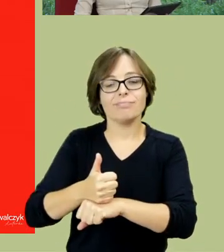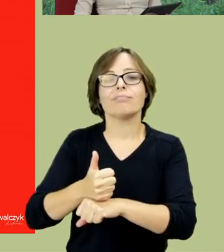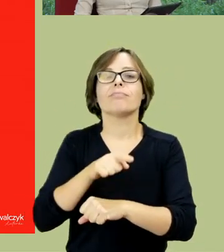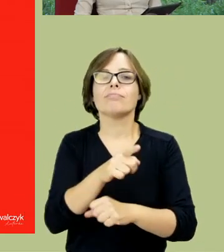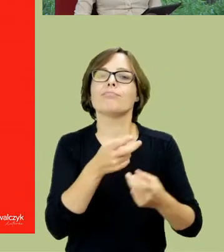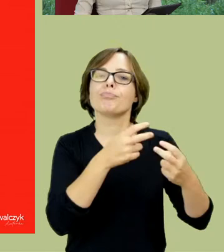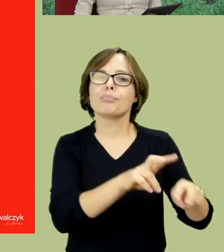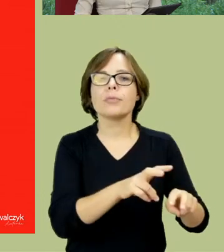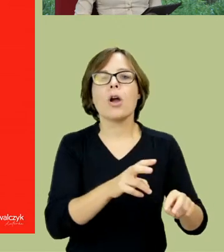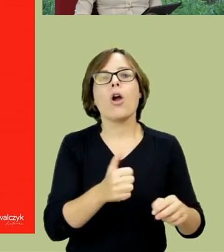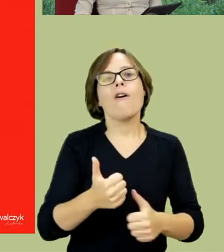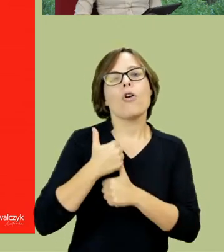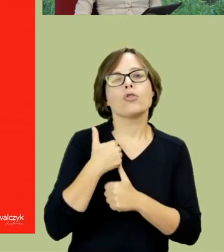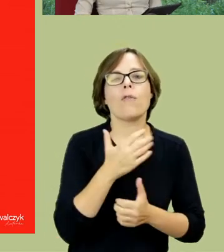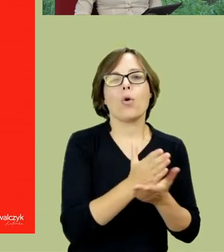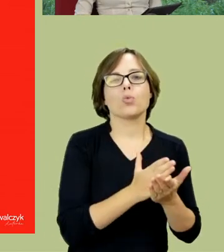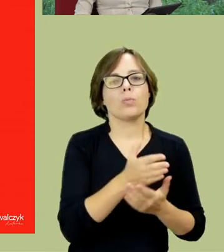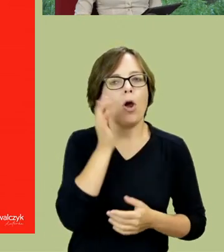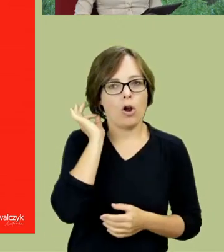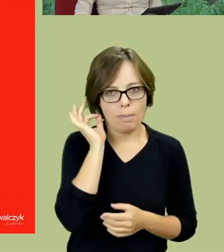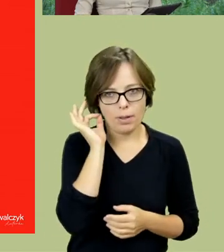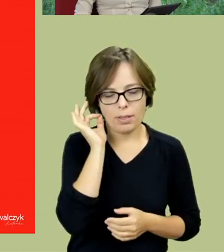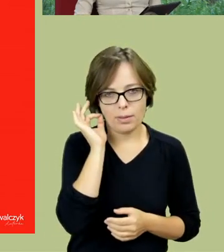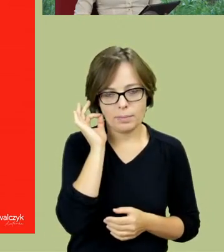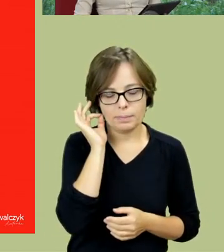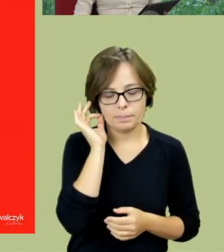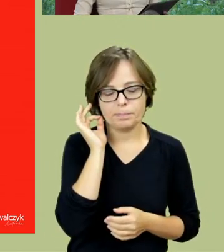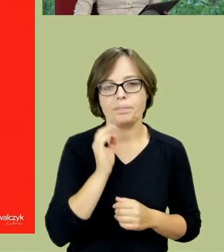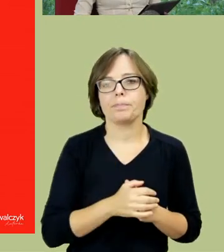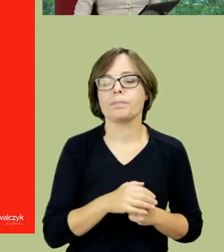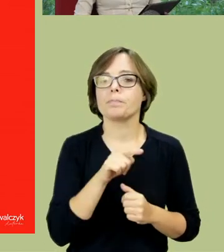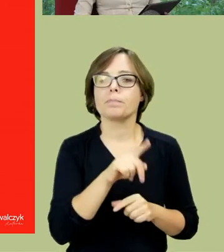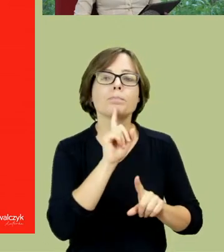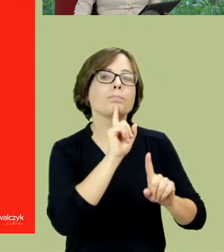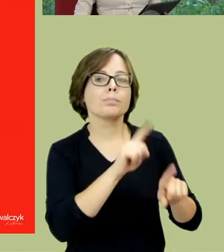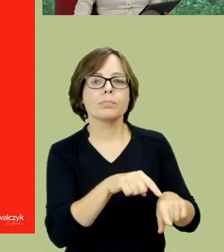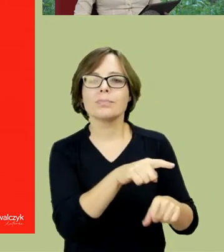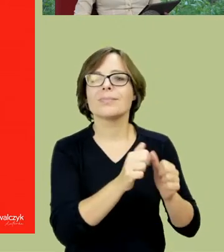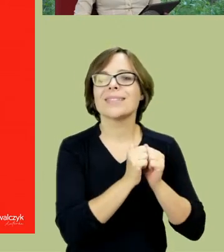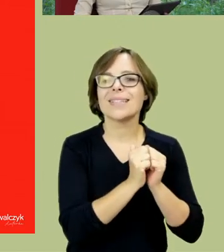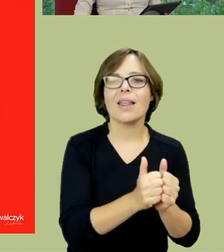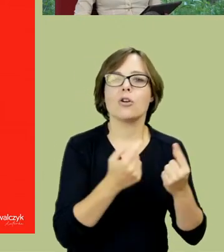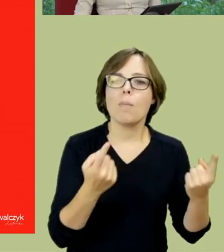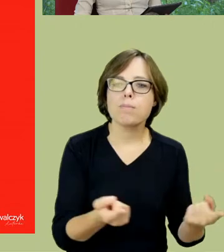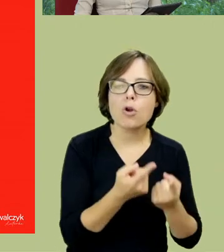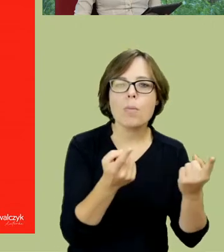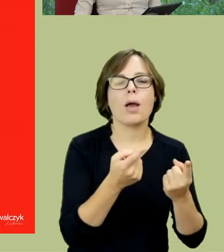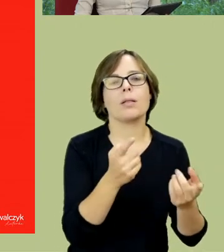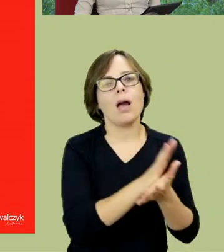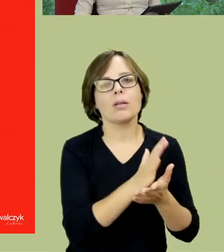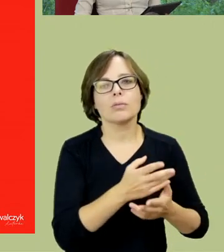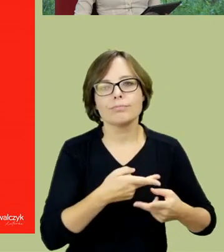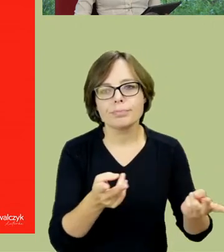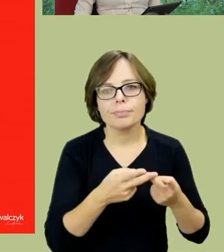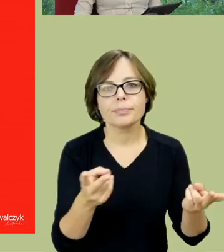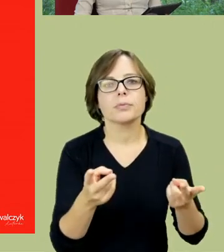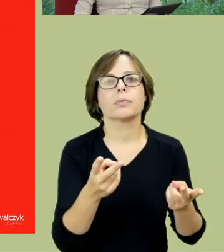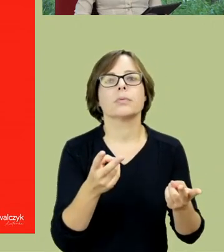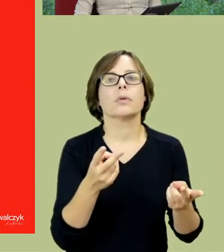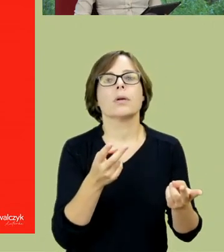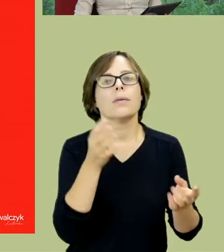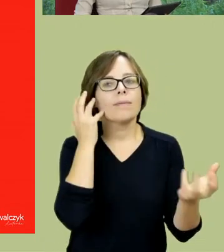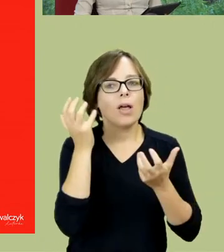służbę kobiet, której powierzono zadania w zakresie propagandy, kolportażu, łączności, transportów i